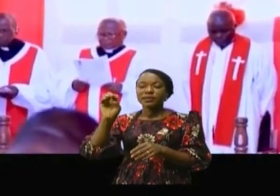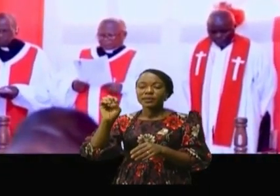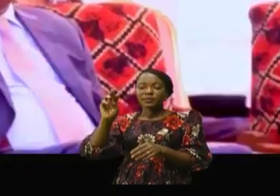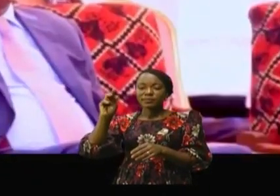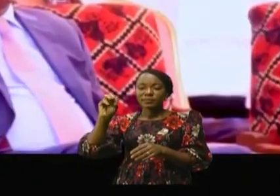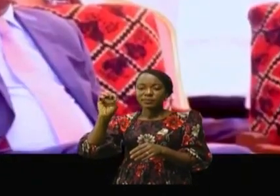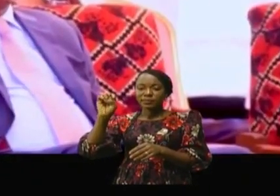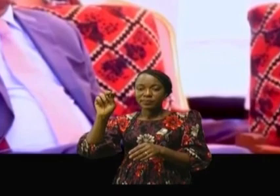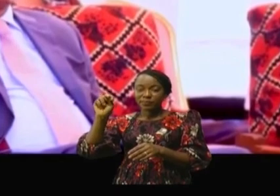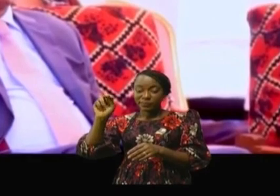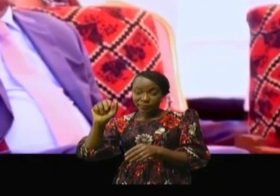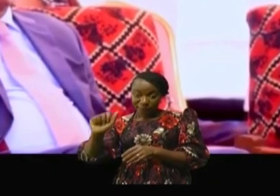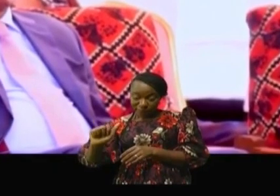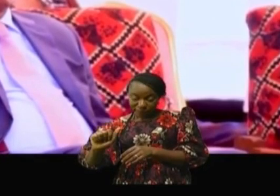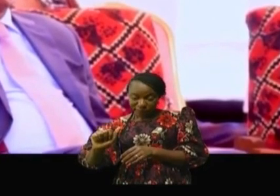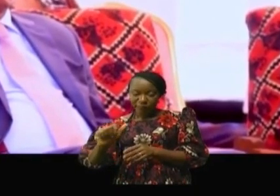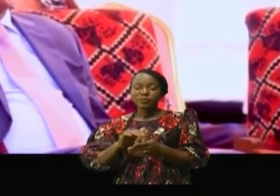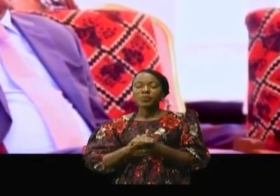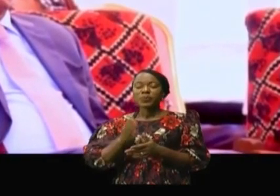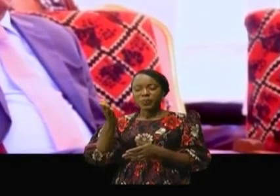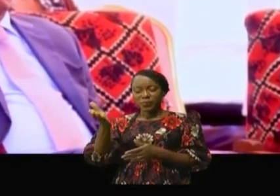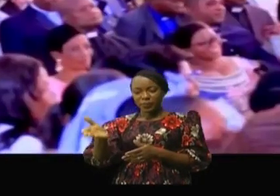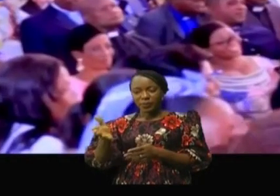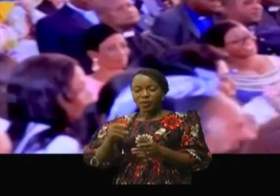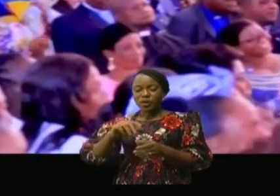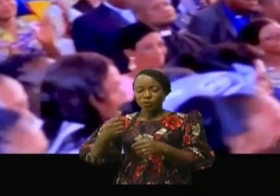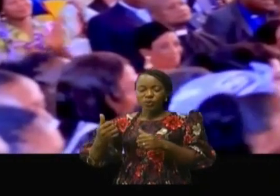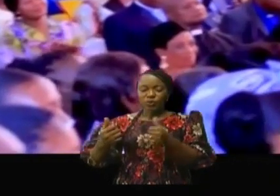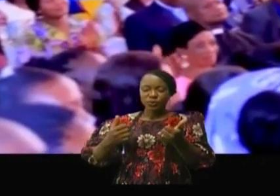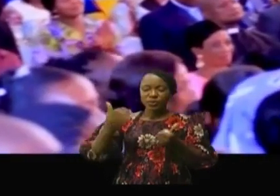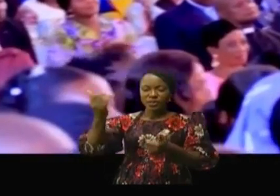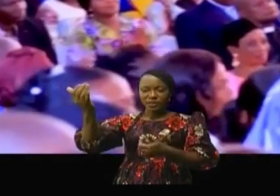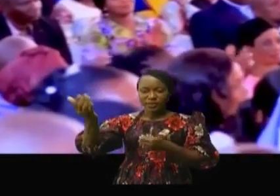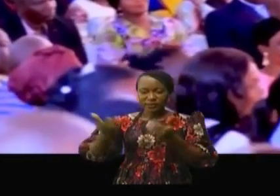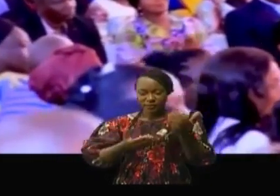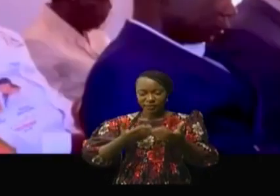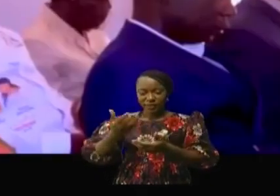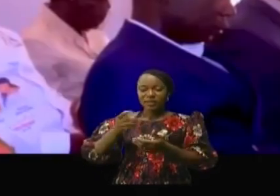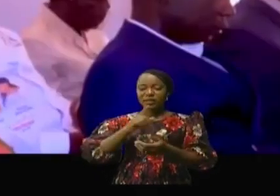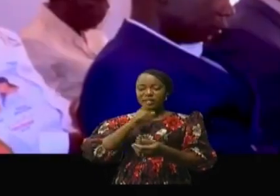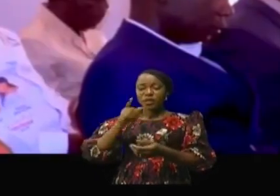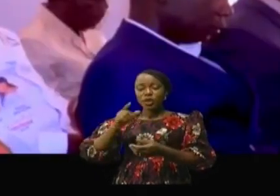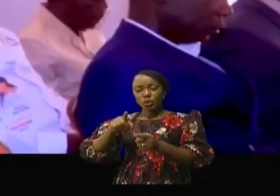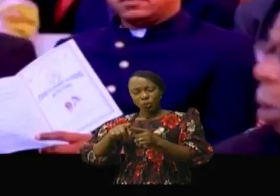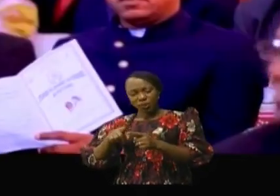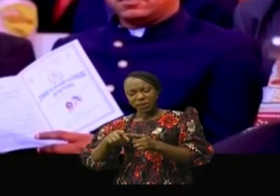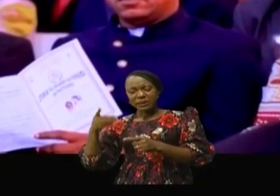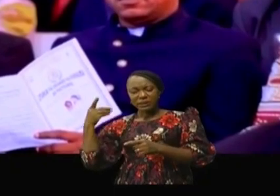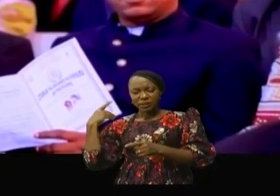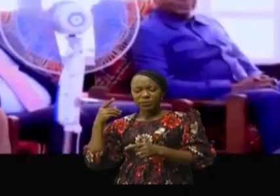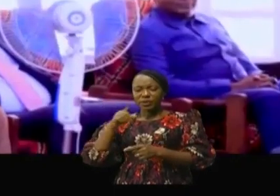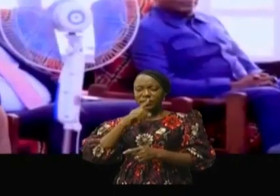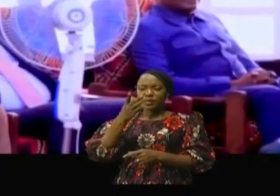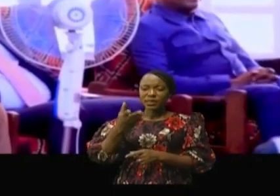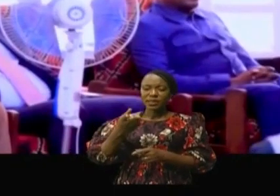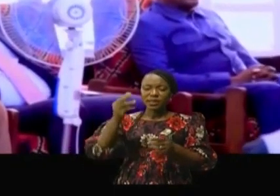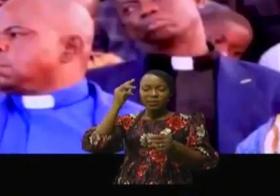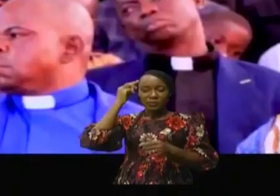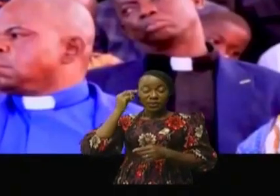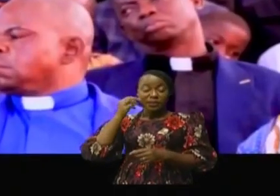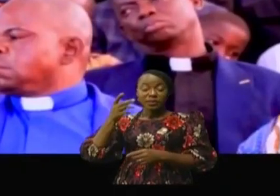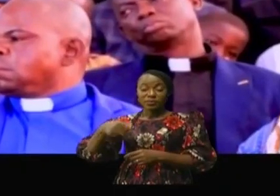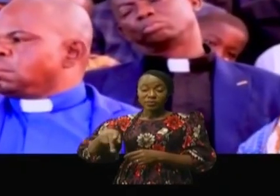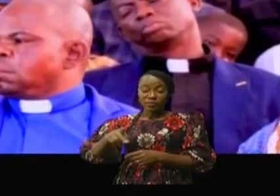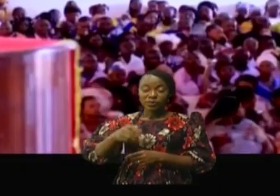du gouverneur de province Jean-Claude Mabenzegwebens et d'autres invités de marque, dont quelques députés nationaux, provinciaux et ministres provinciaux. Dans